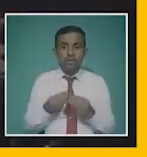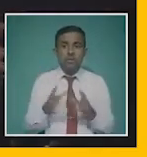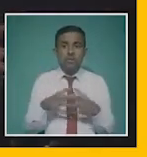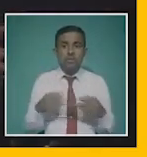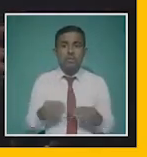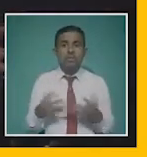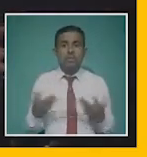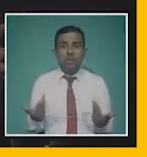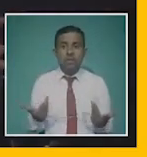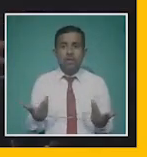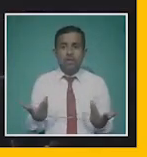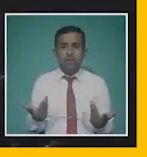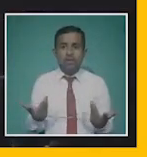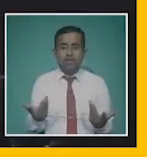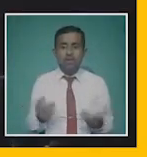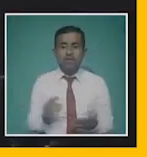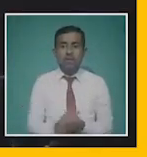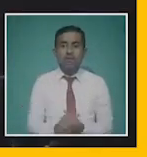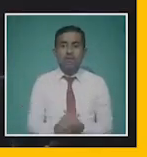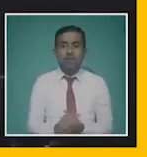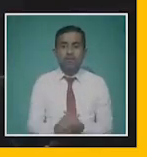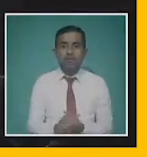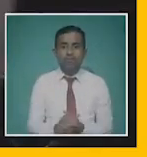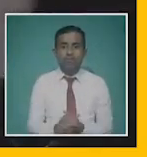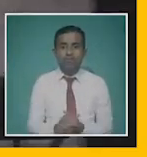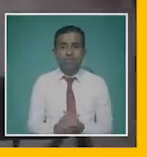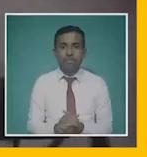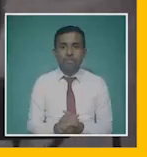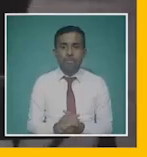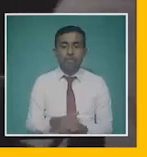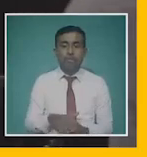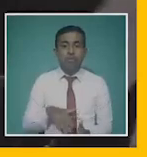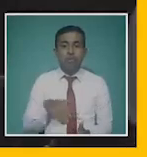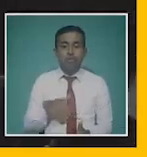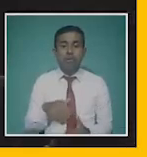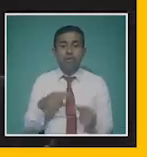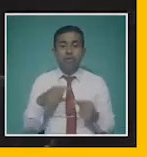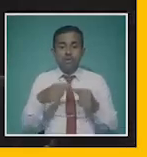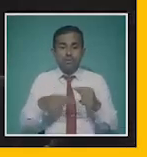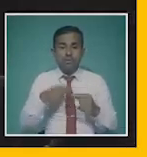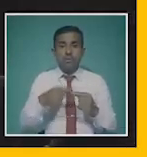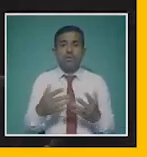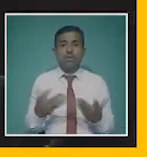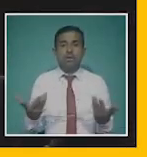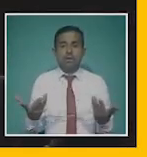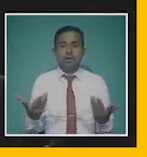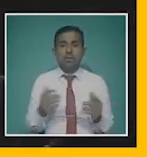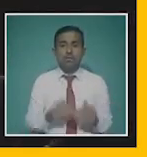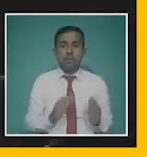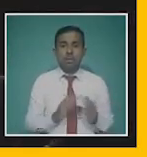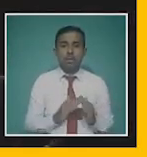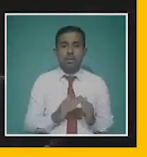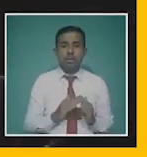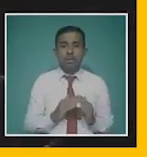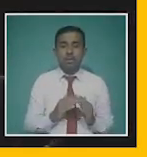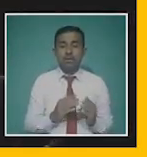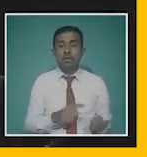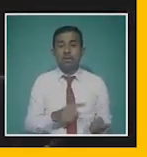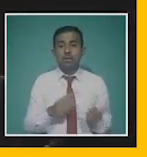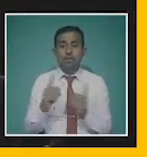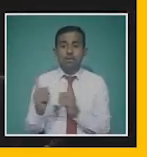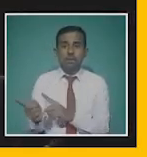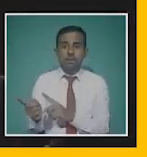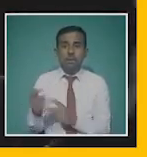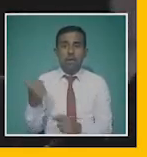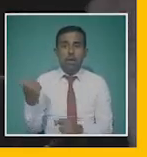ඉන්නේ රාජපක්ෂලා ළඟ ඉඳන් හොඳ හොඳ ගේම් ගහපු කට්ටිය. සංවර්ධන ලොතරැයි මණ්ඩලය කියලා කියන්නේ ඒ වගේ